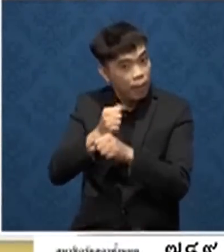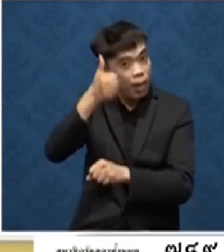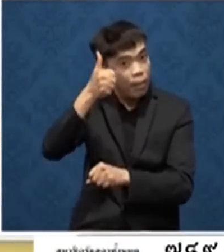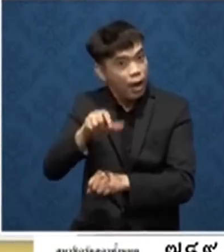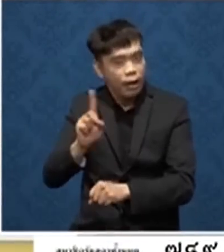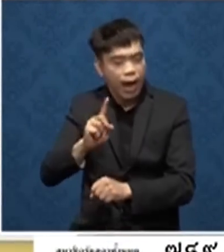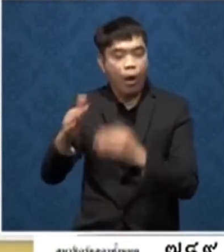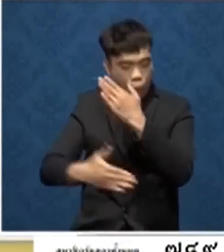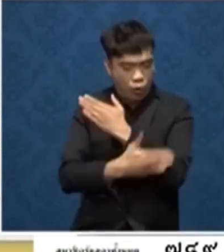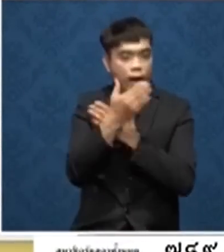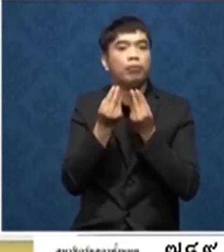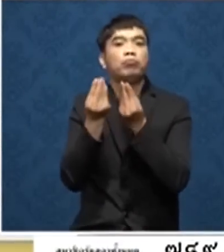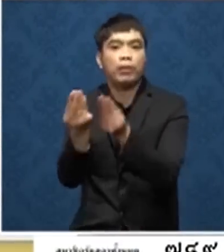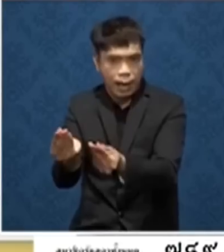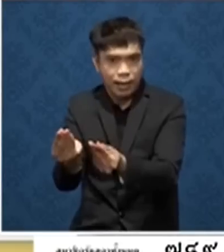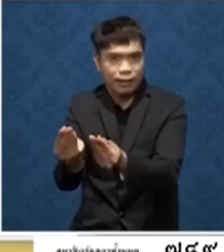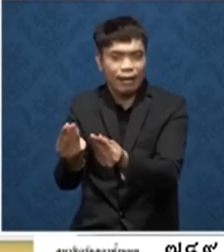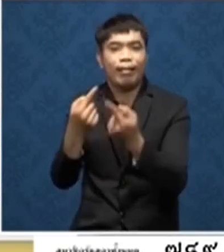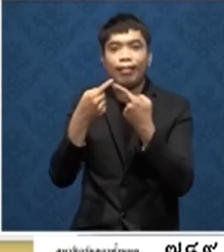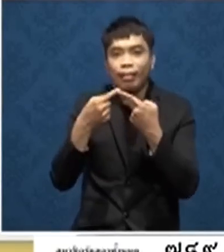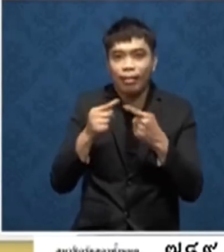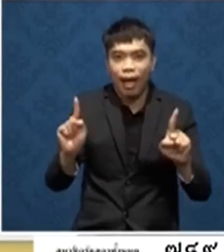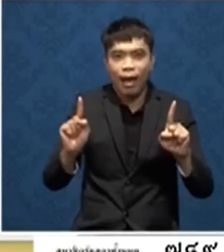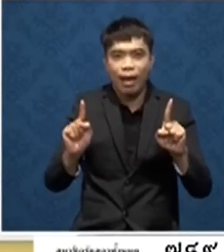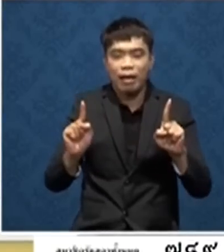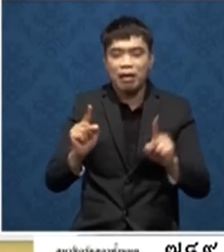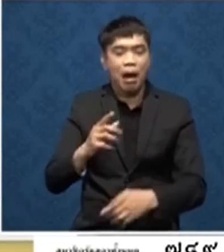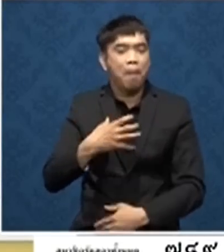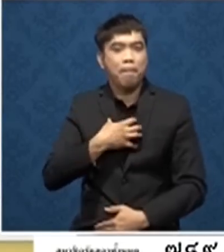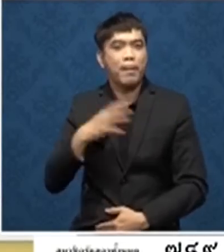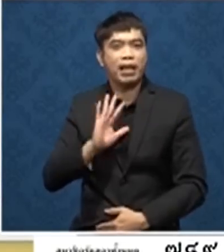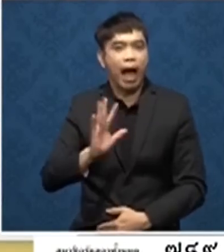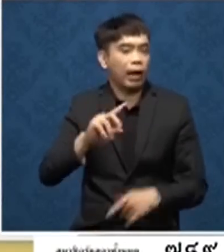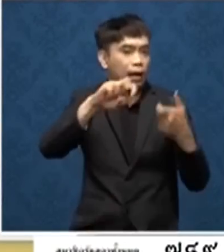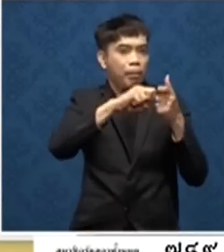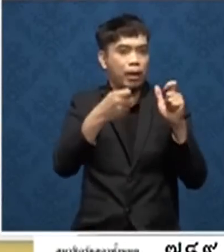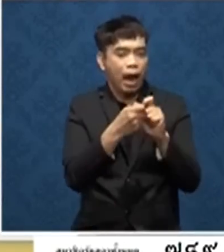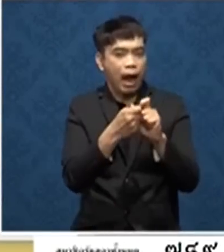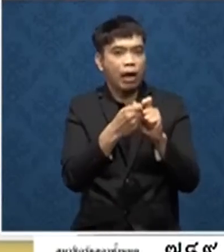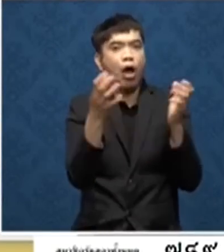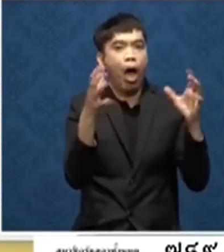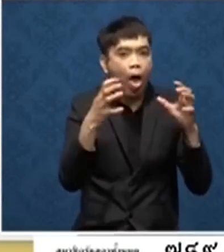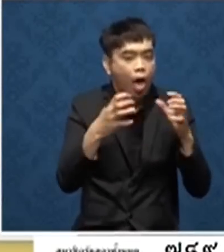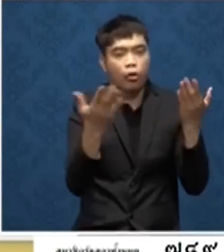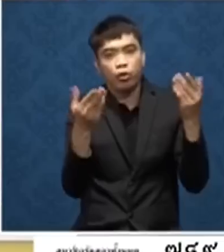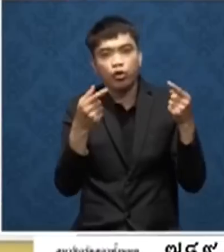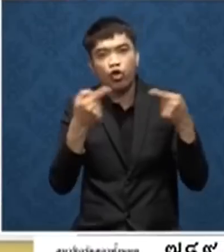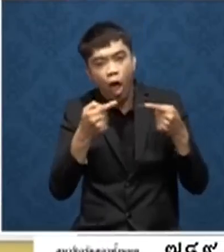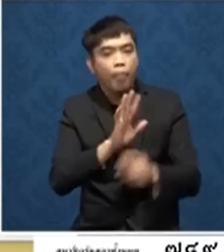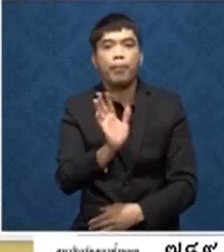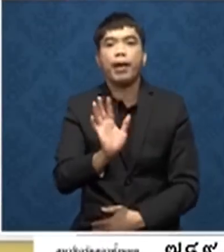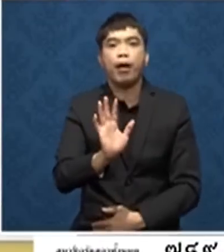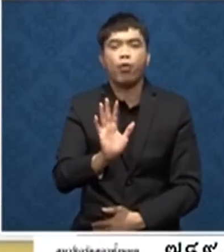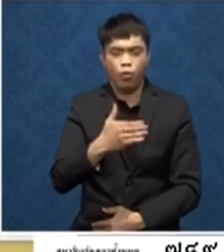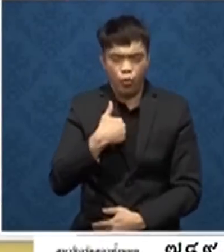ท่านครับท่านอย่าไปจุดชนวนให้กับบ้านเมืองนี้ขอเถอะครับด้วยความ